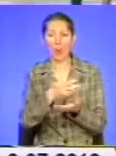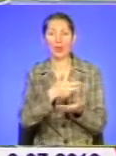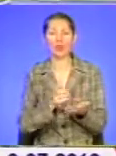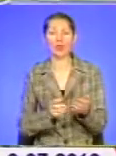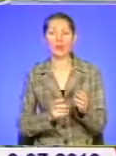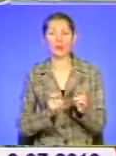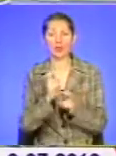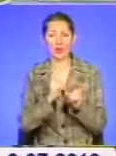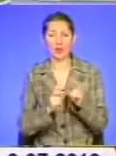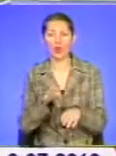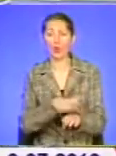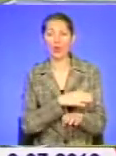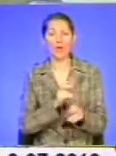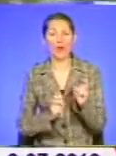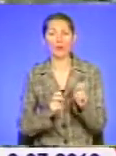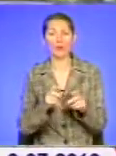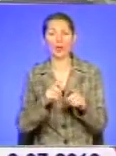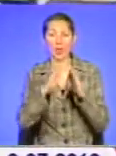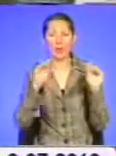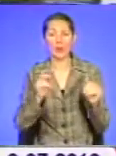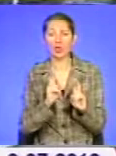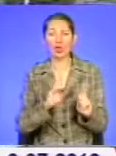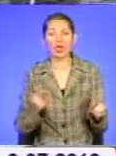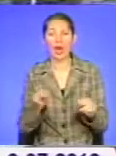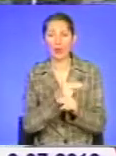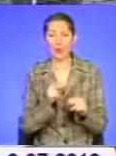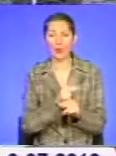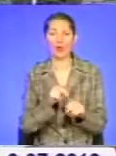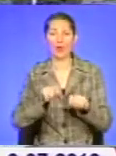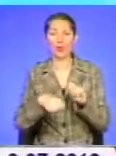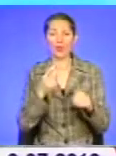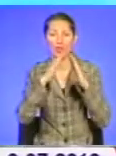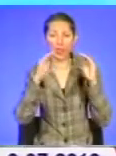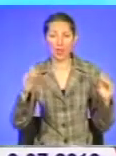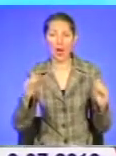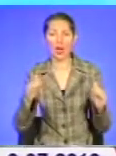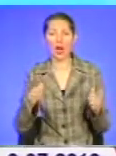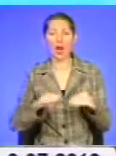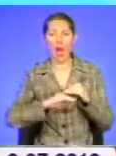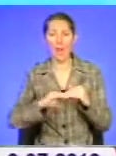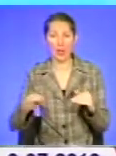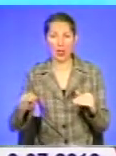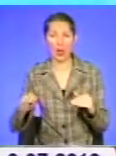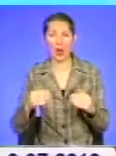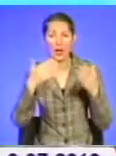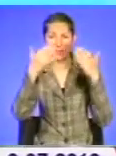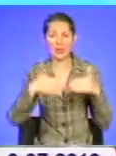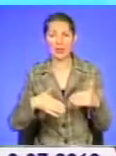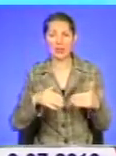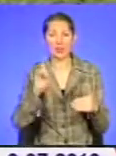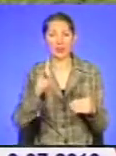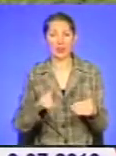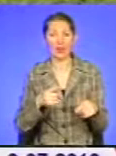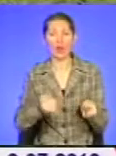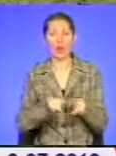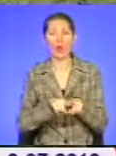вікна, пошкоджена підлога, стіни, які потребують оновлення. В такому стані прийняли табір його теперішні орендарі. Місцеві